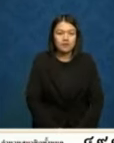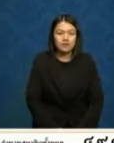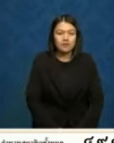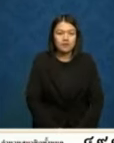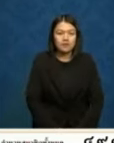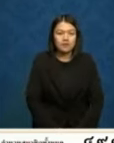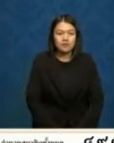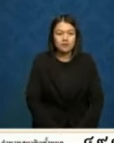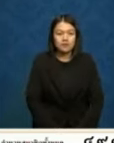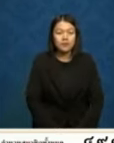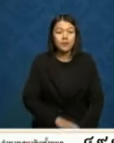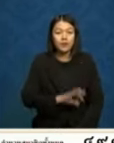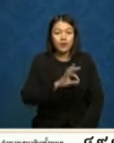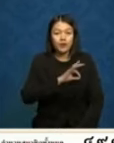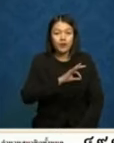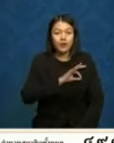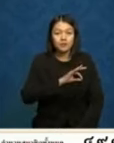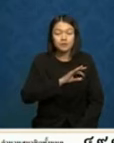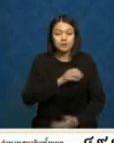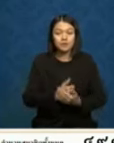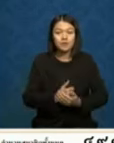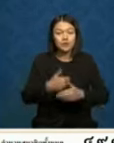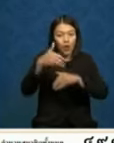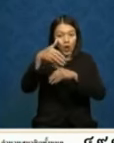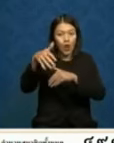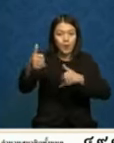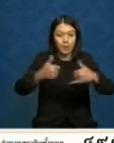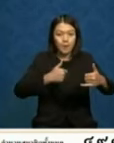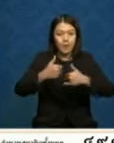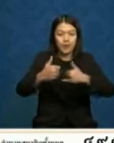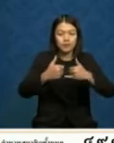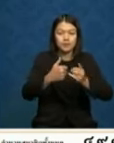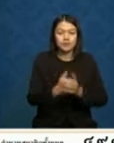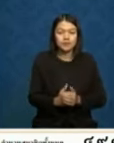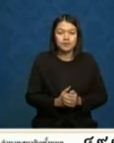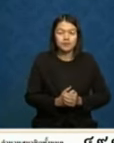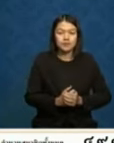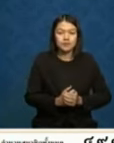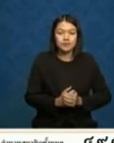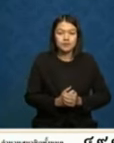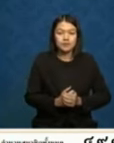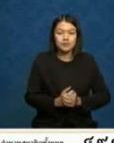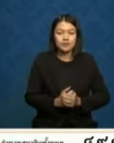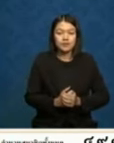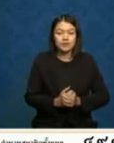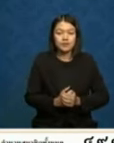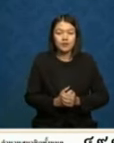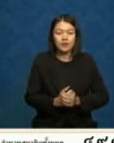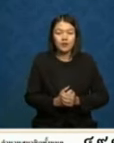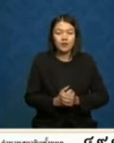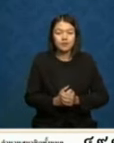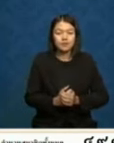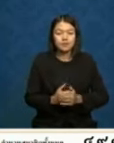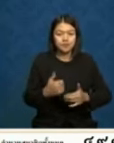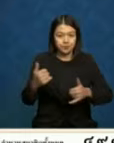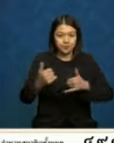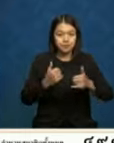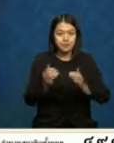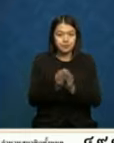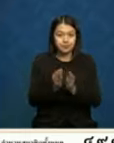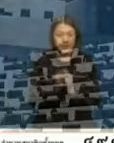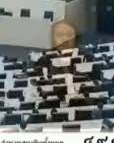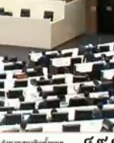เชิญครับท่านสมาชิกที่อยู่ข้างนอกครับกรุณาเข้ามาเพื่อลงมติด้วยนะครับ